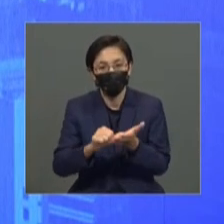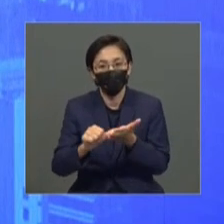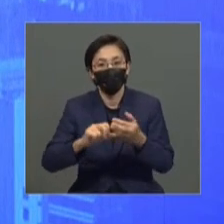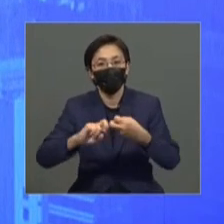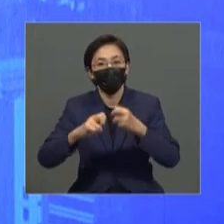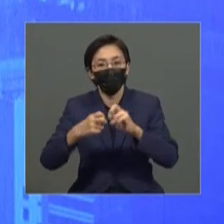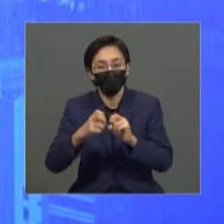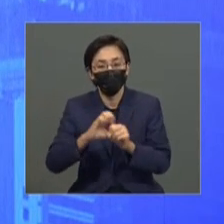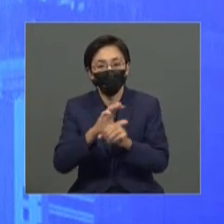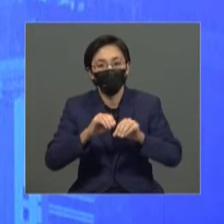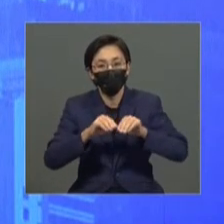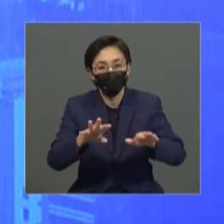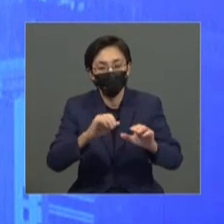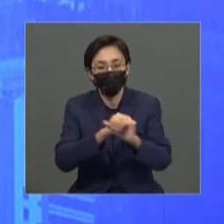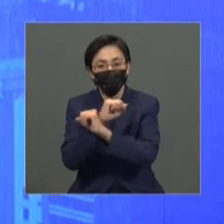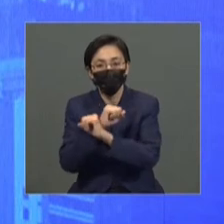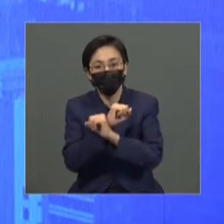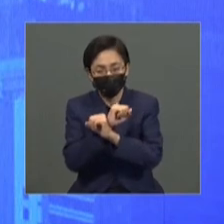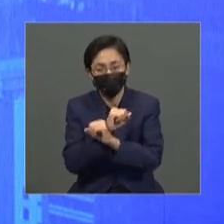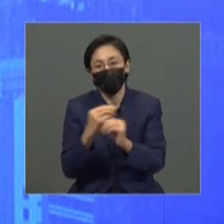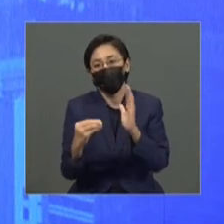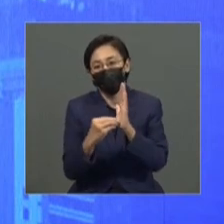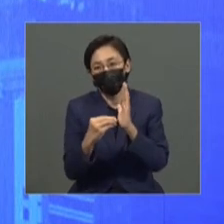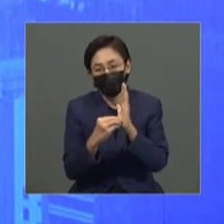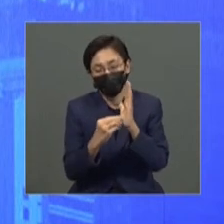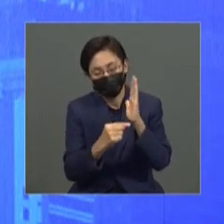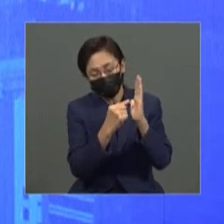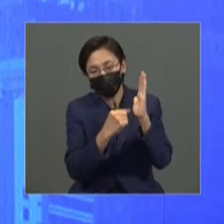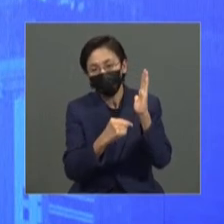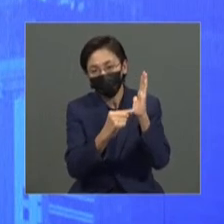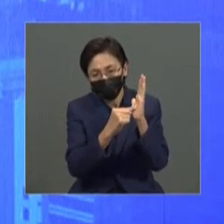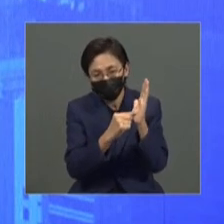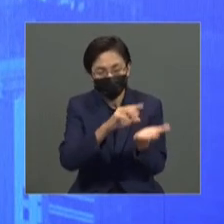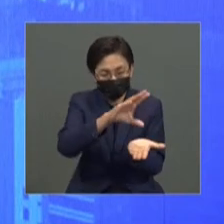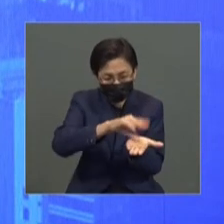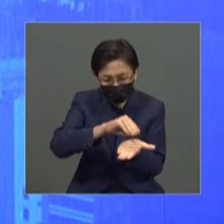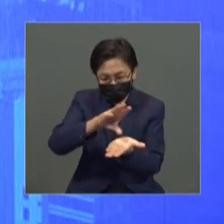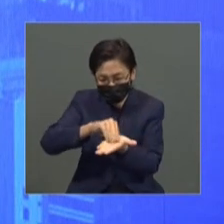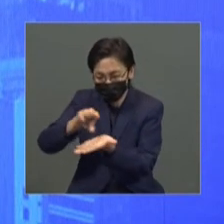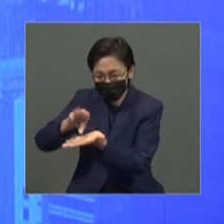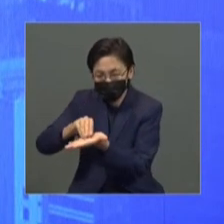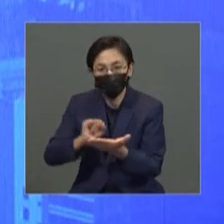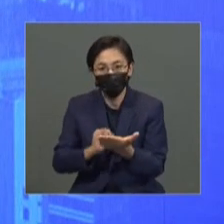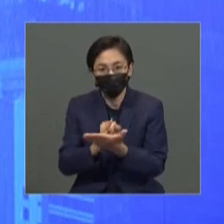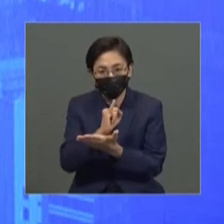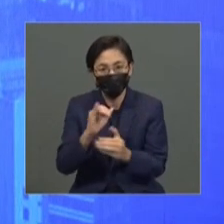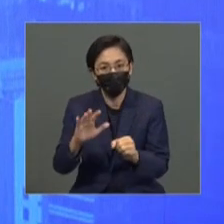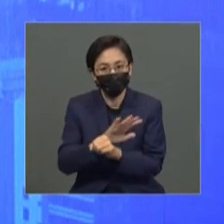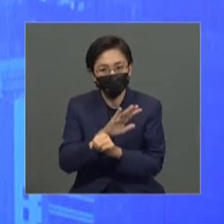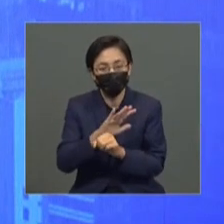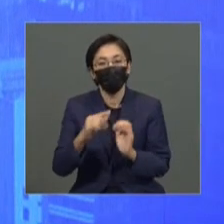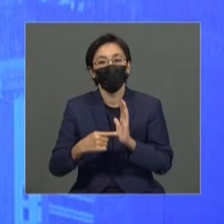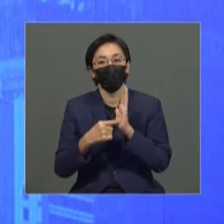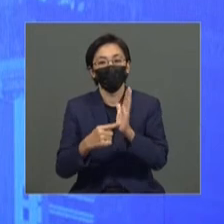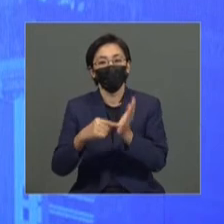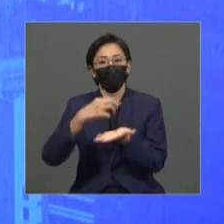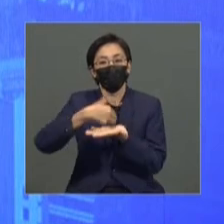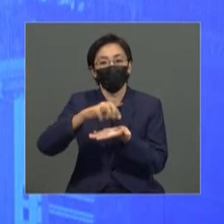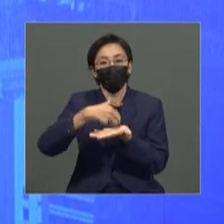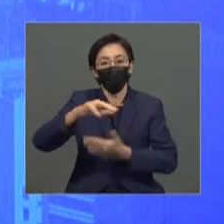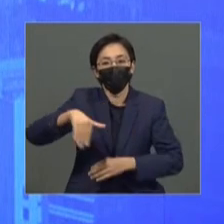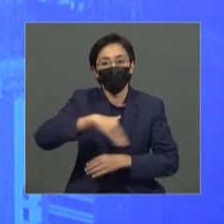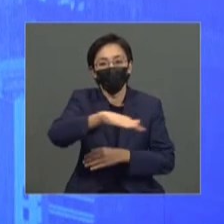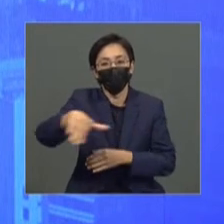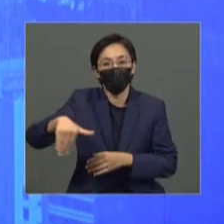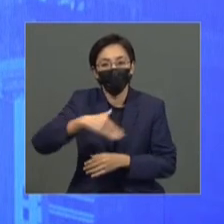บคุมสถานการณ์ในพื้นที่ของกรุงเทพและปริมณฑลเพื่อได้ข้อมูลที่ถูกต้องและครบถ้วนที่สุดเพื่อนำมารายงานให้กับ